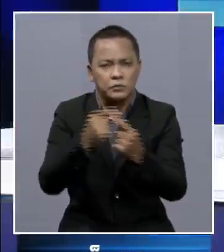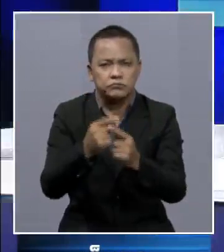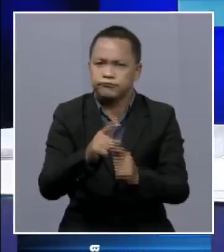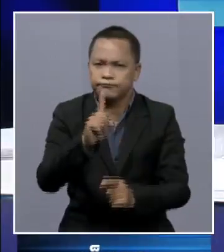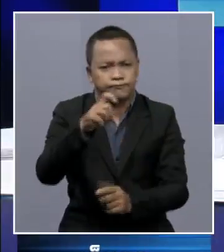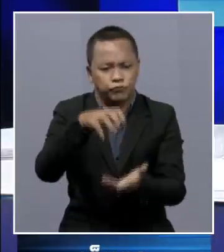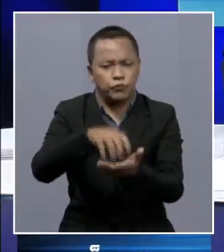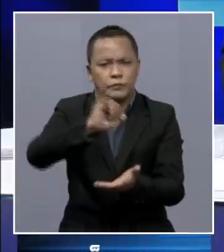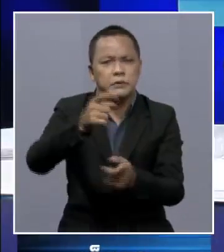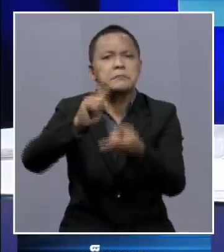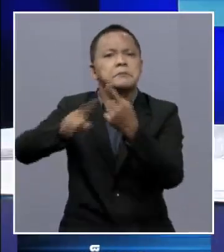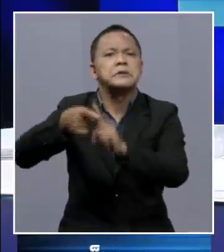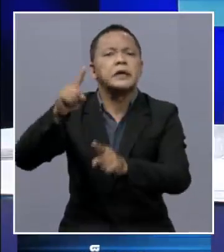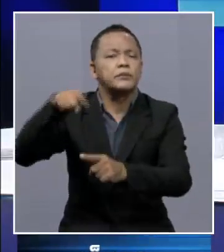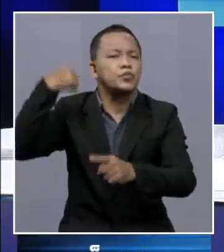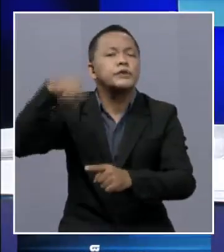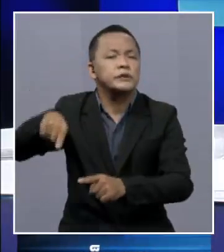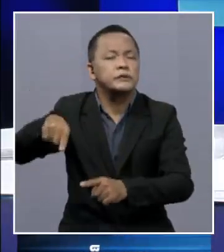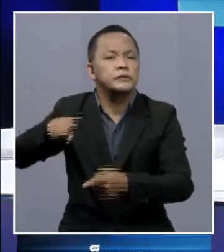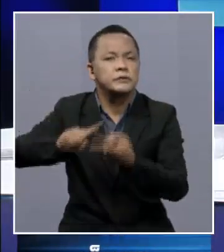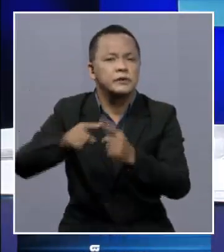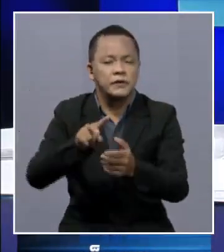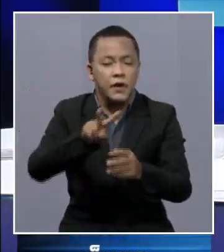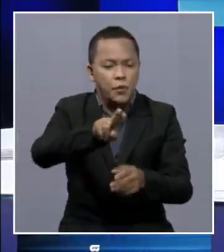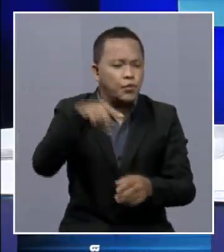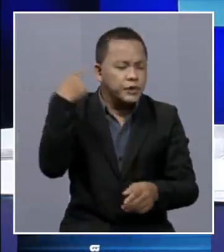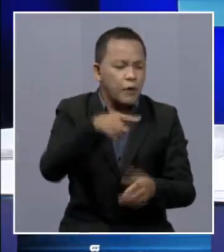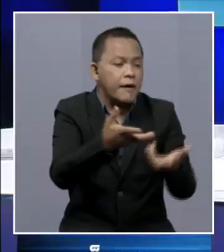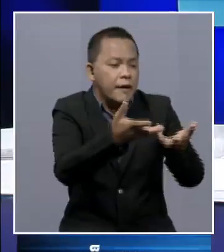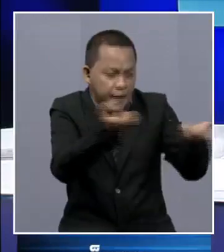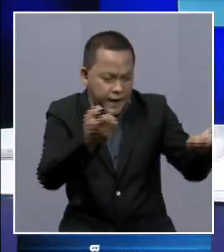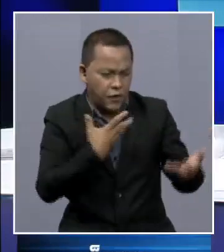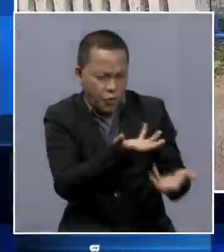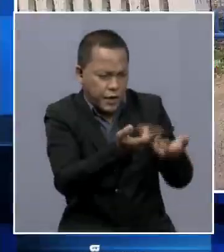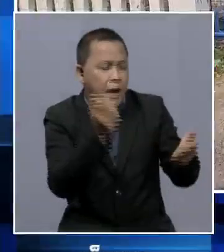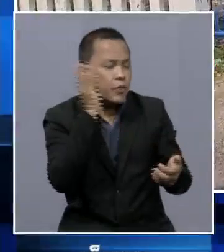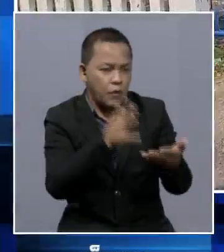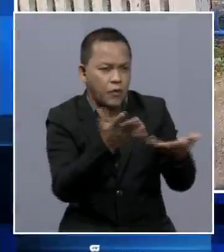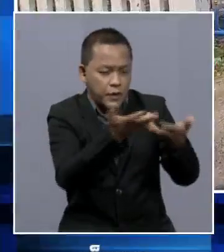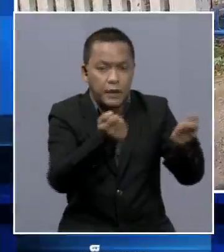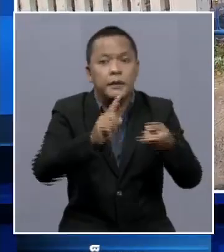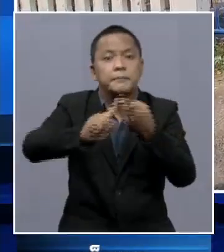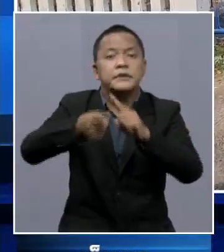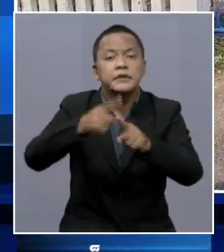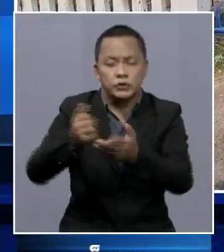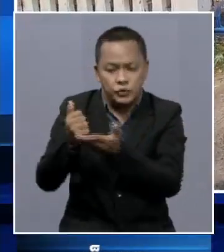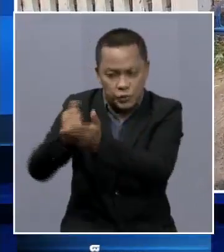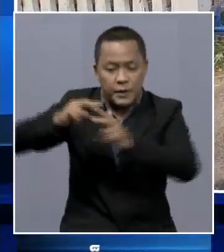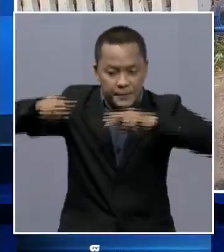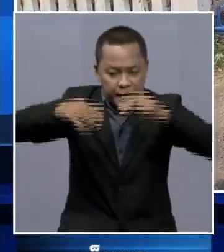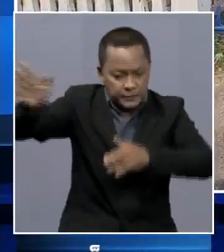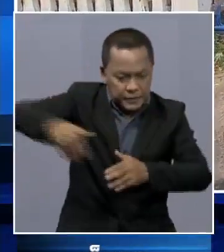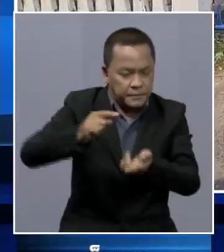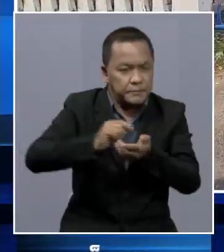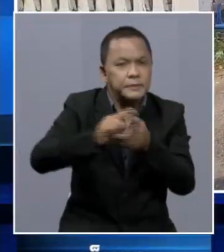ไปเป็พยานในการ